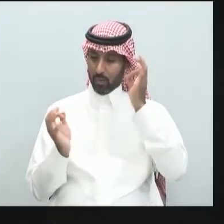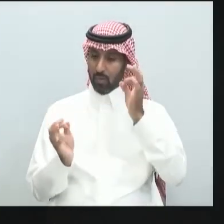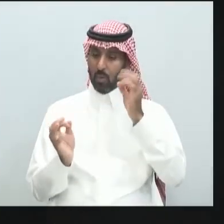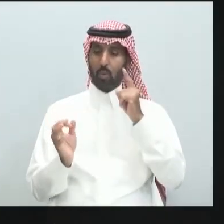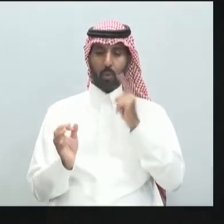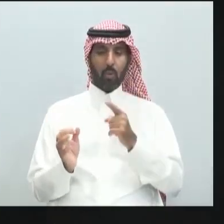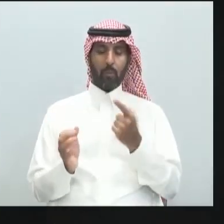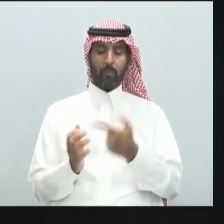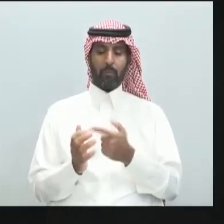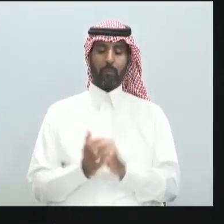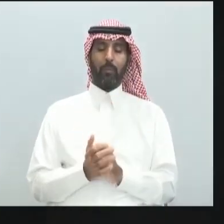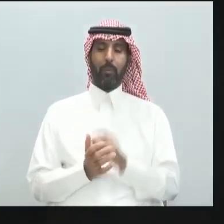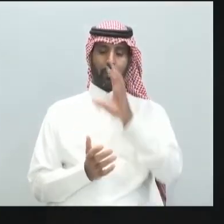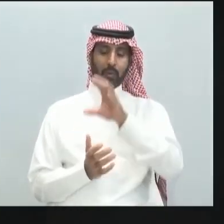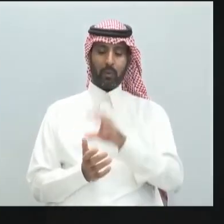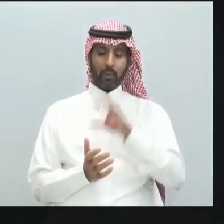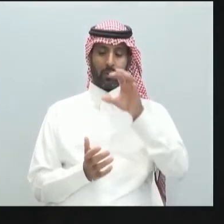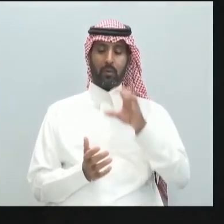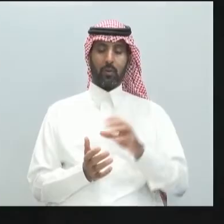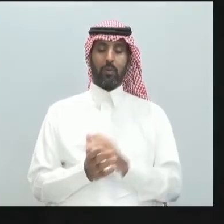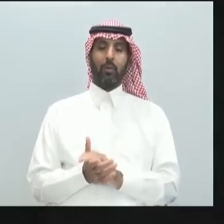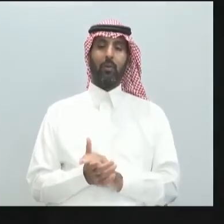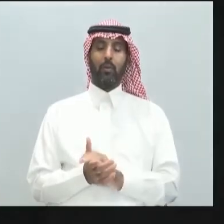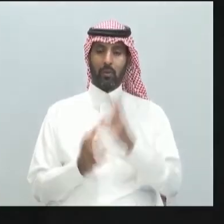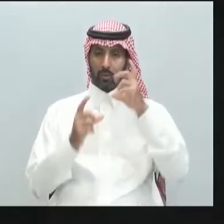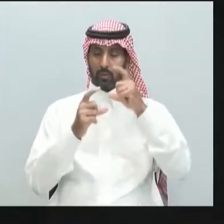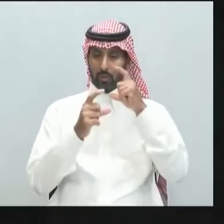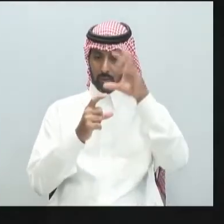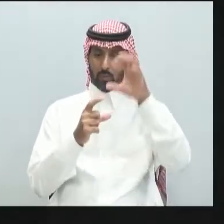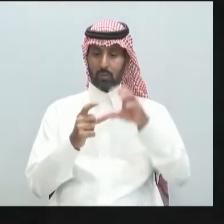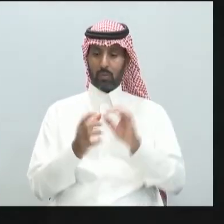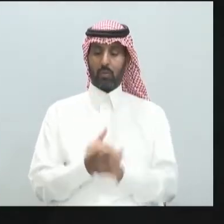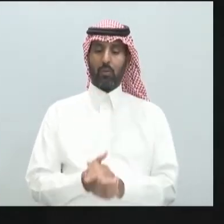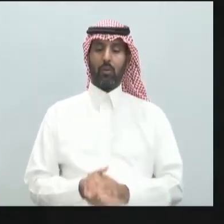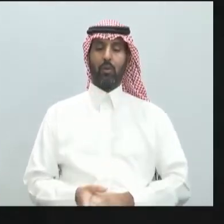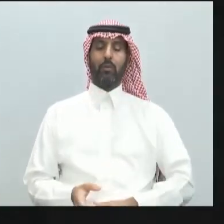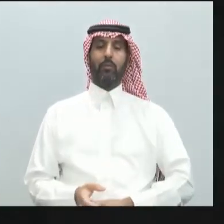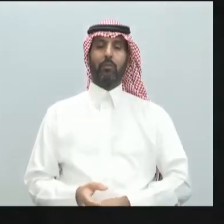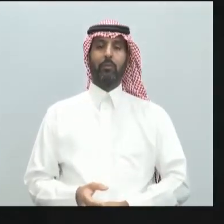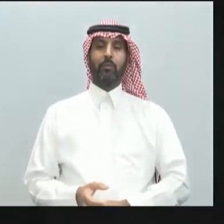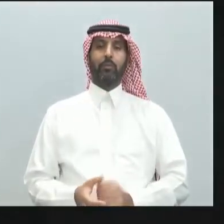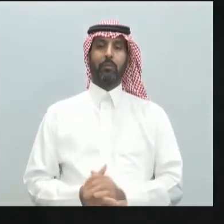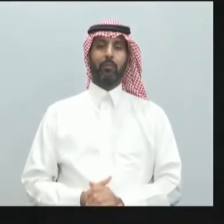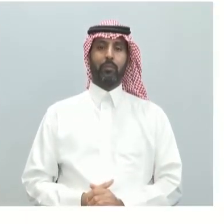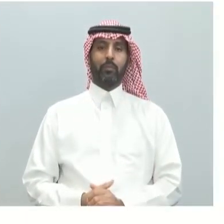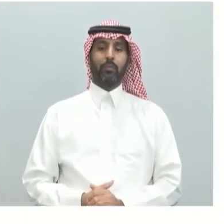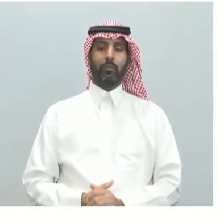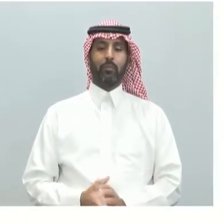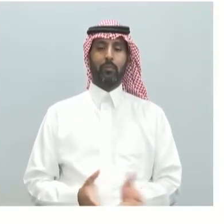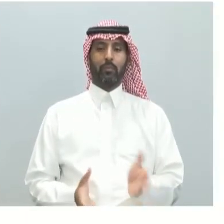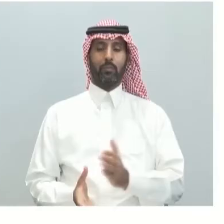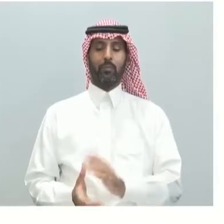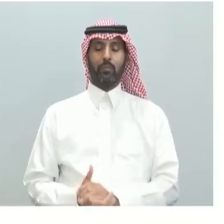دلالات لذلك استطعنا ان نعبر عن الصور بجمل من خلالها هذا النص